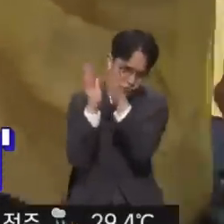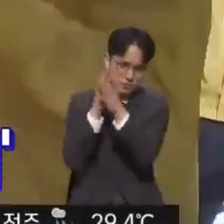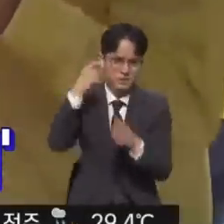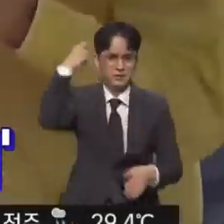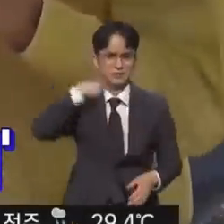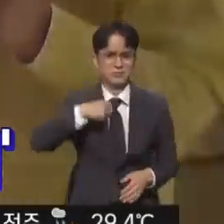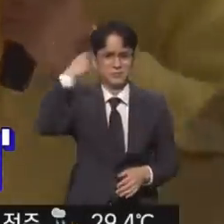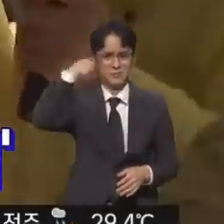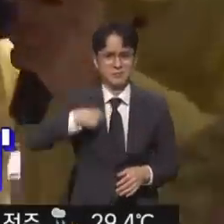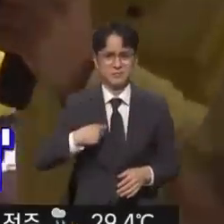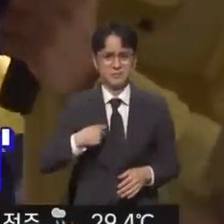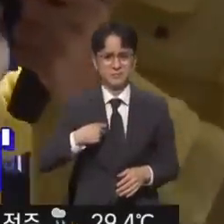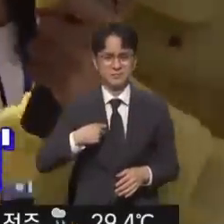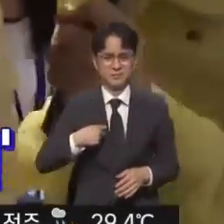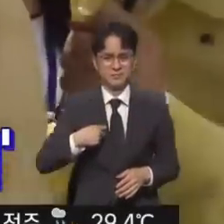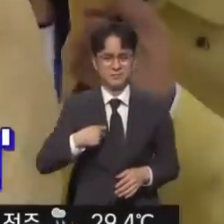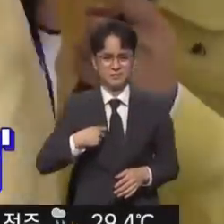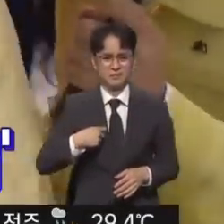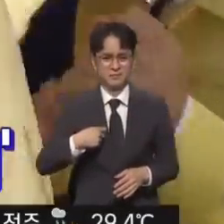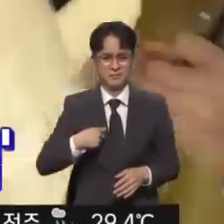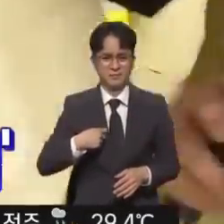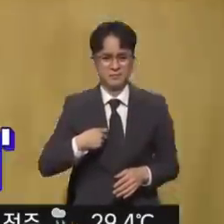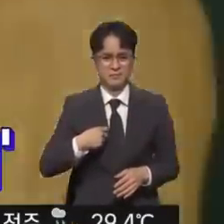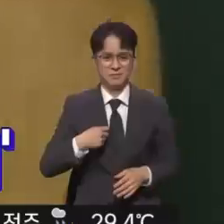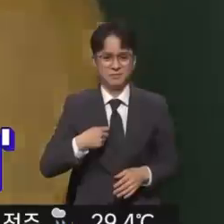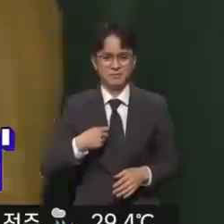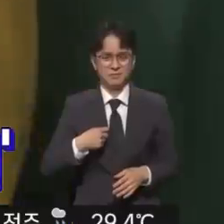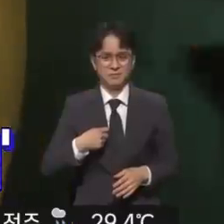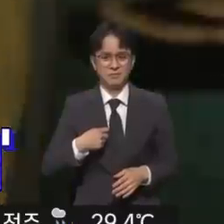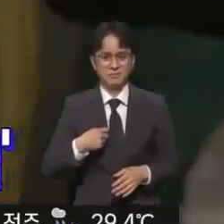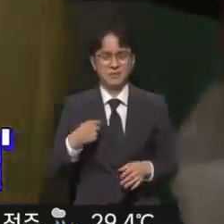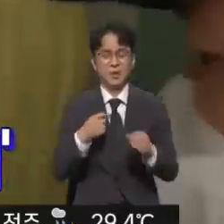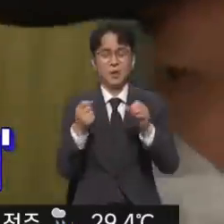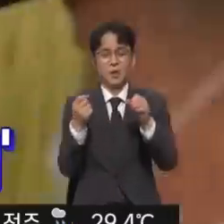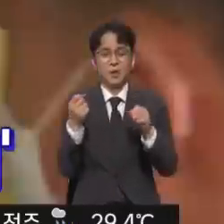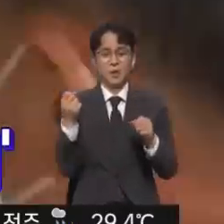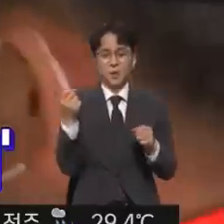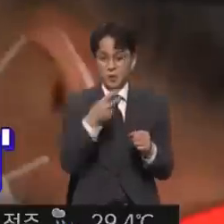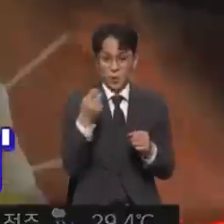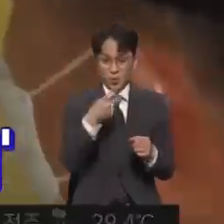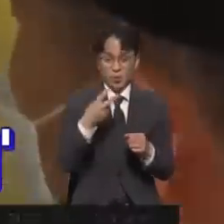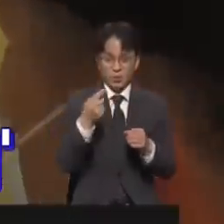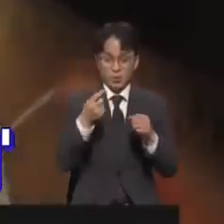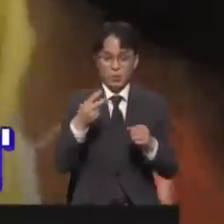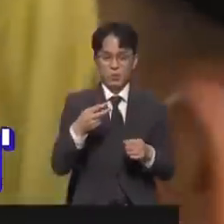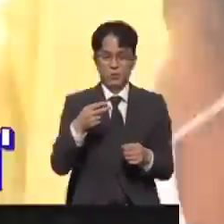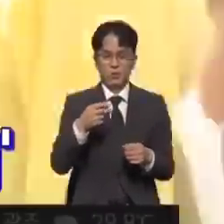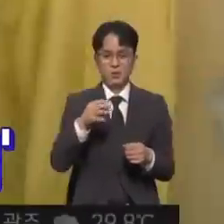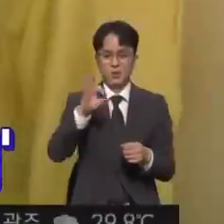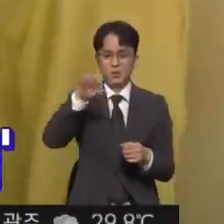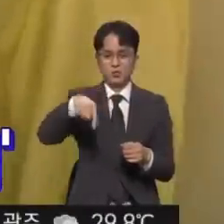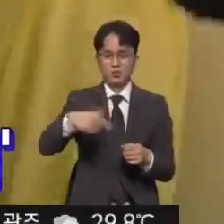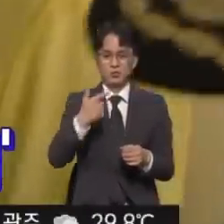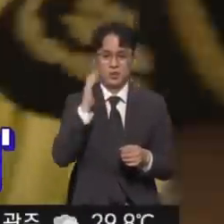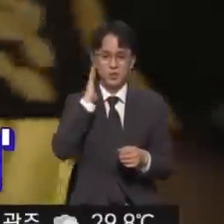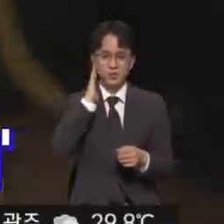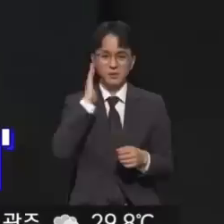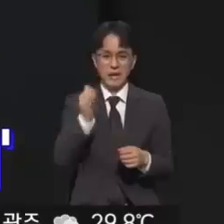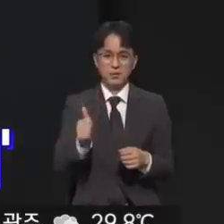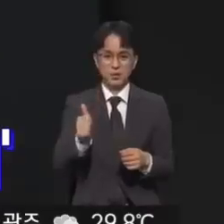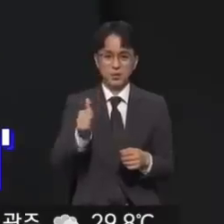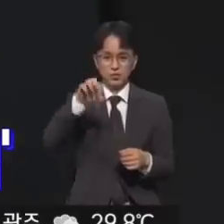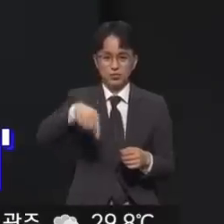영광스러운 것처럼 말을 하던데 노추 하다는 표현은 자기가 자기 집을 할 때 얘기하는 건지 남의 집 보고